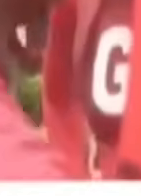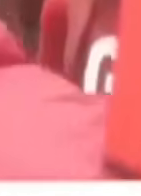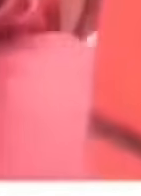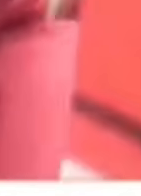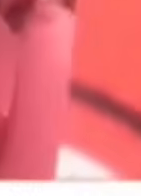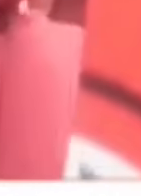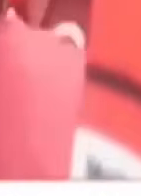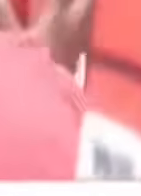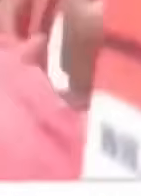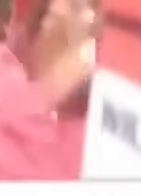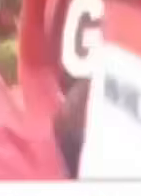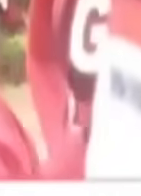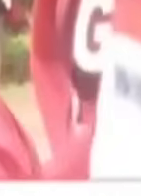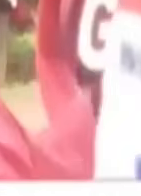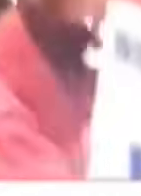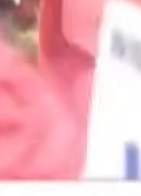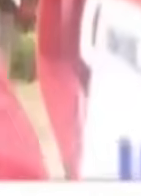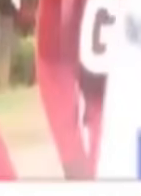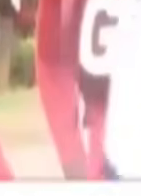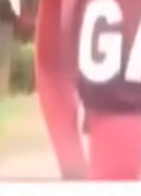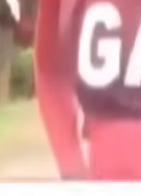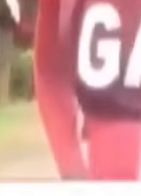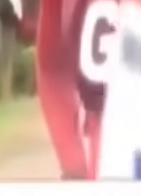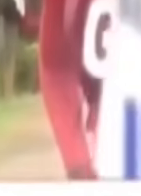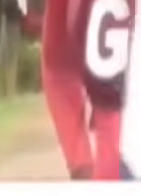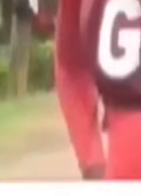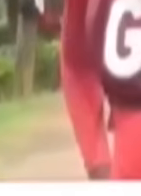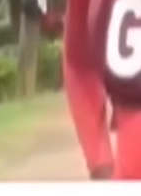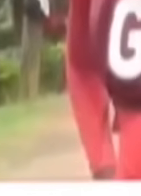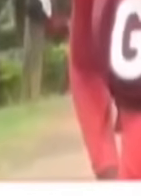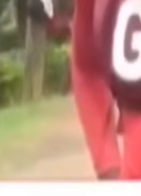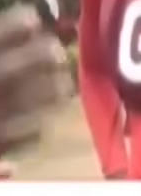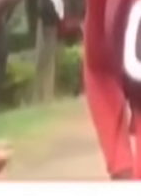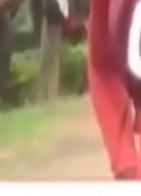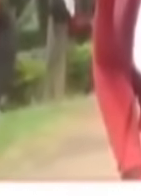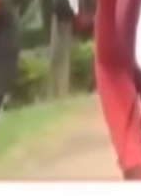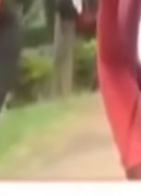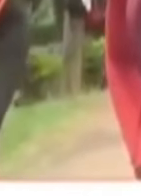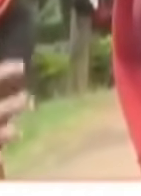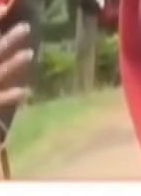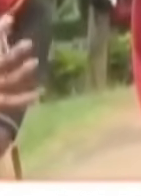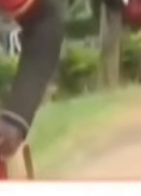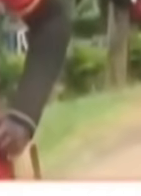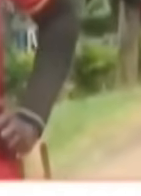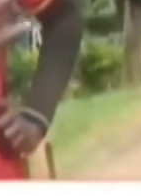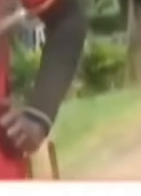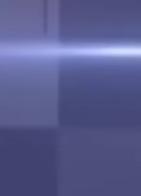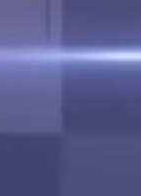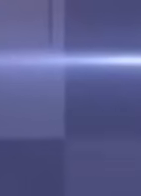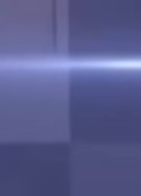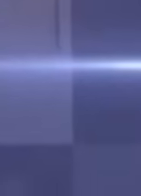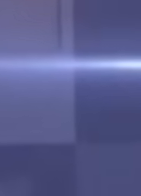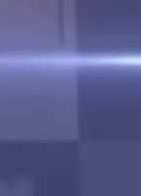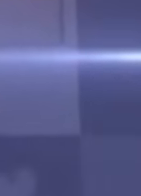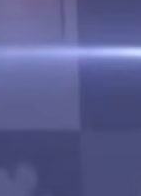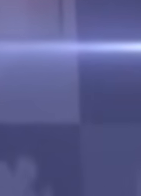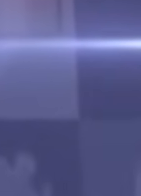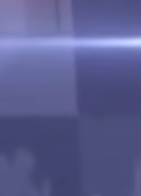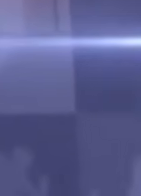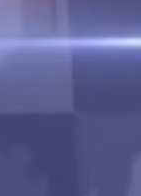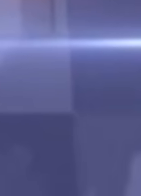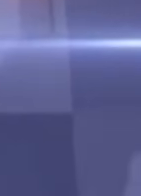Bungereza, ng'era yakiikirira eggwanga mu mizannyo gya Commonwealth egyali mu kibuga Gold Coast ekya Australia mwaka gwa 2018. Thank you.